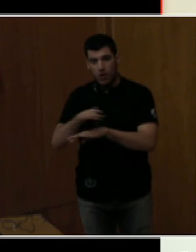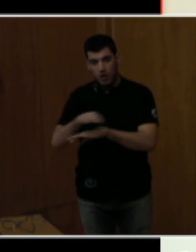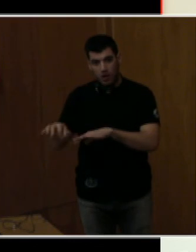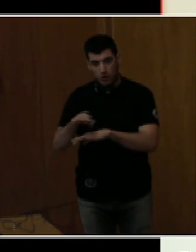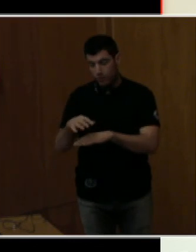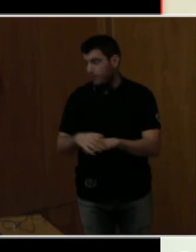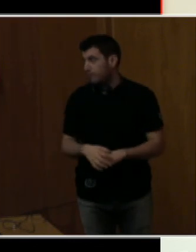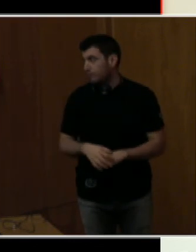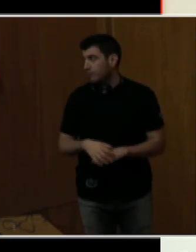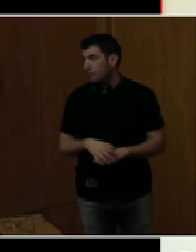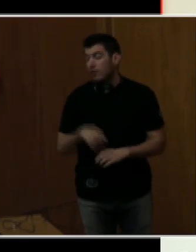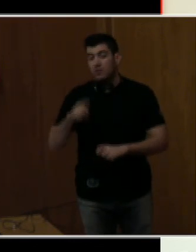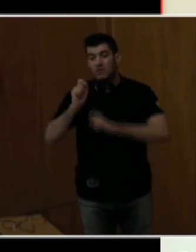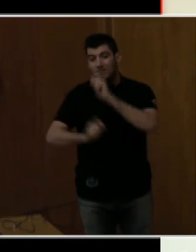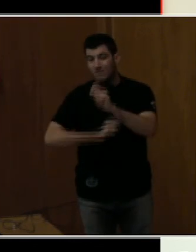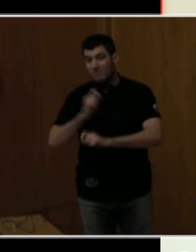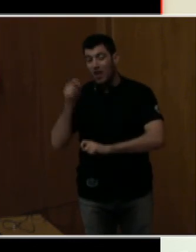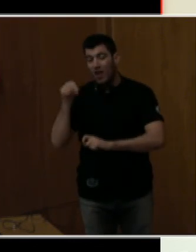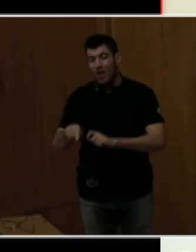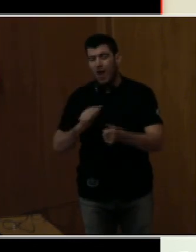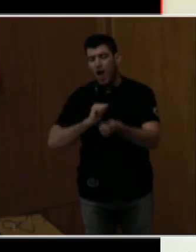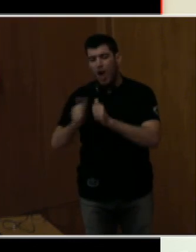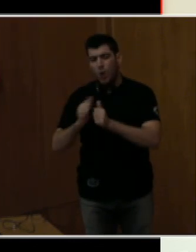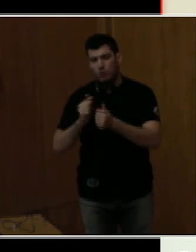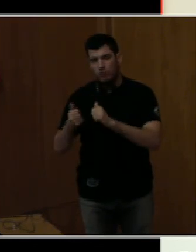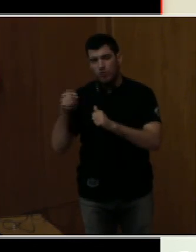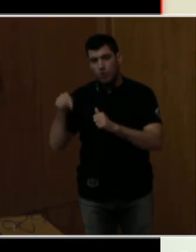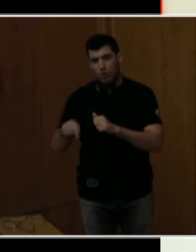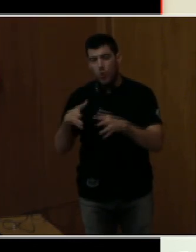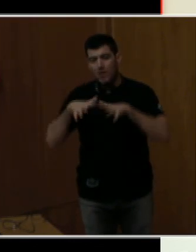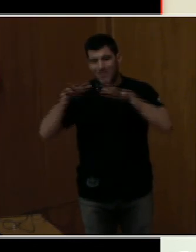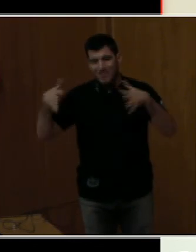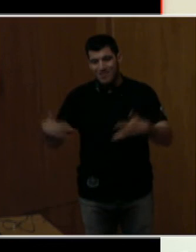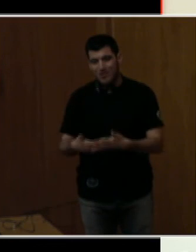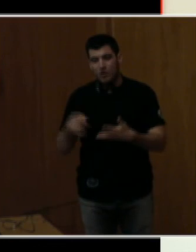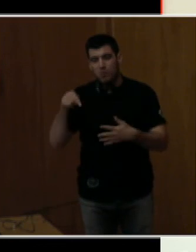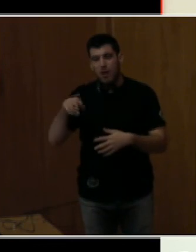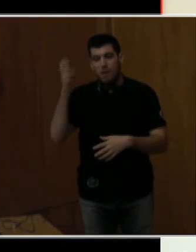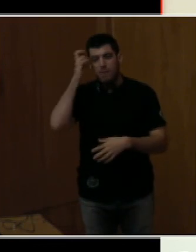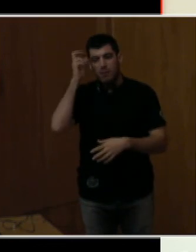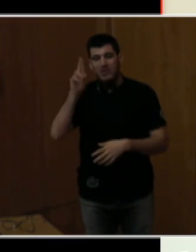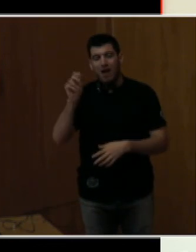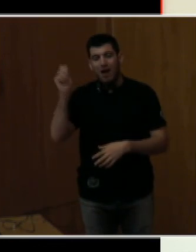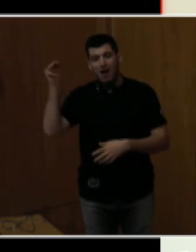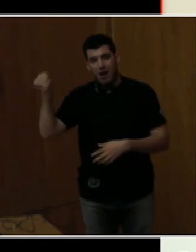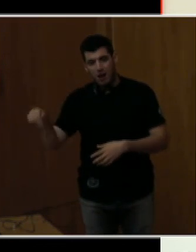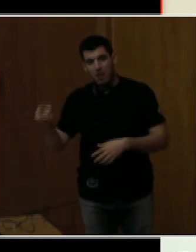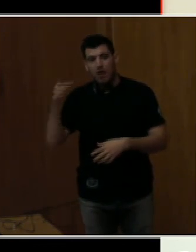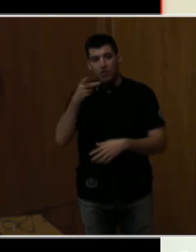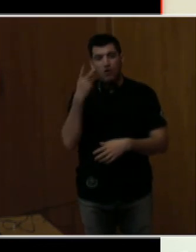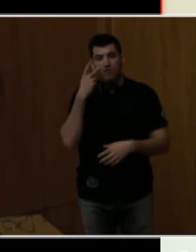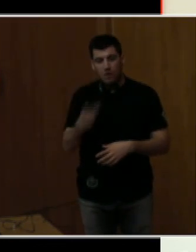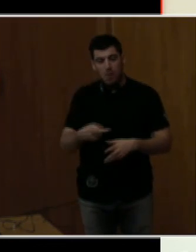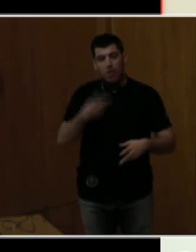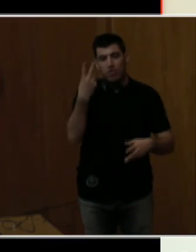Έχουμε κατασκευάσει ένα καθαρά μονολιθικό κύκλωμα μνήμης RAM, όπου εδώ πάλι βλέπετε τα δύο σπίτια, το ένα και το άλλο,